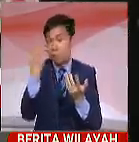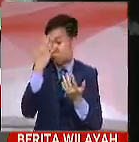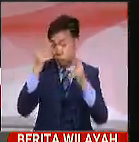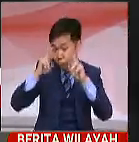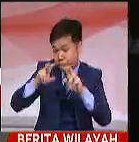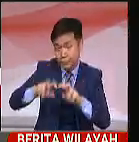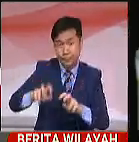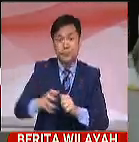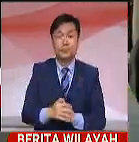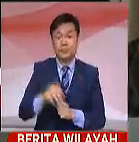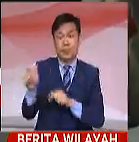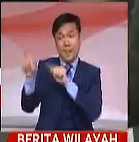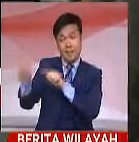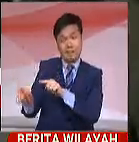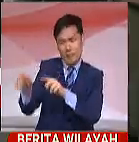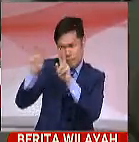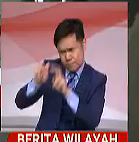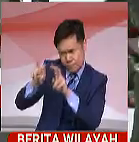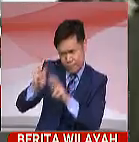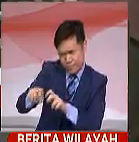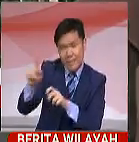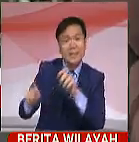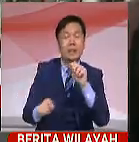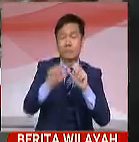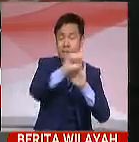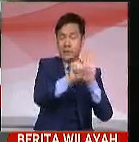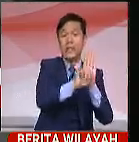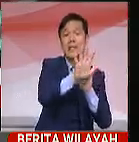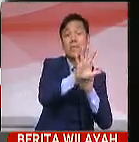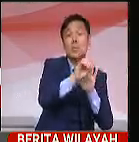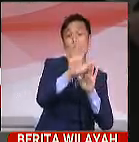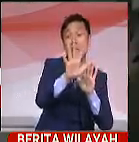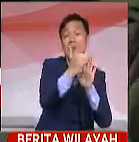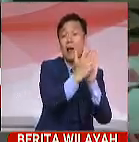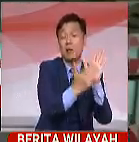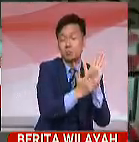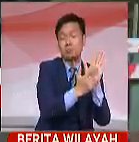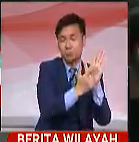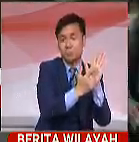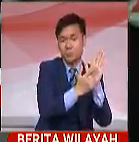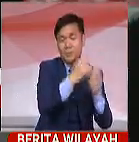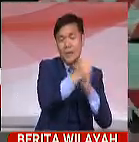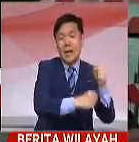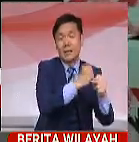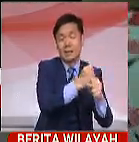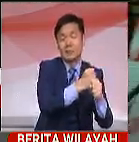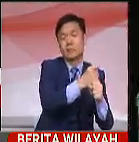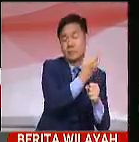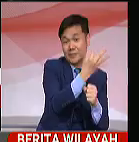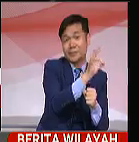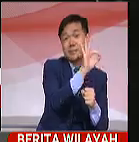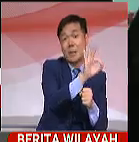siasatan. Kes terbabit disiasat mengikut Seksyen 505-B Kanun Keseksaan dan Akta Komunikasi dan